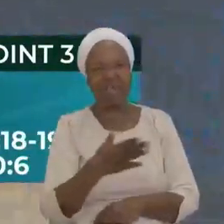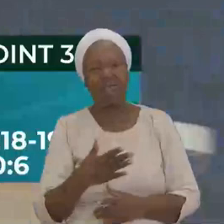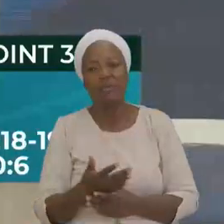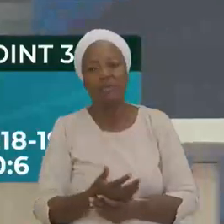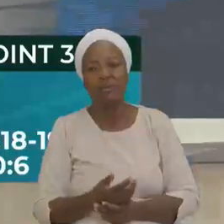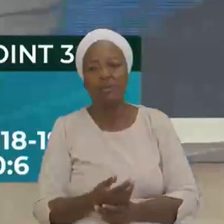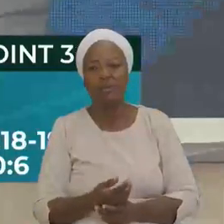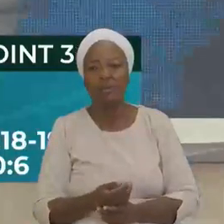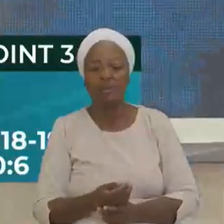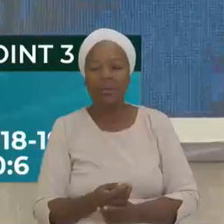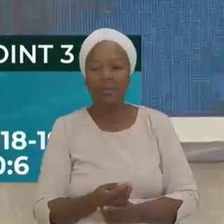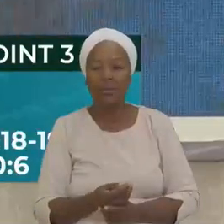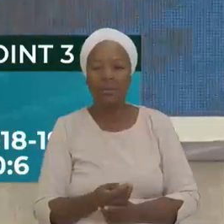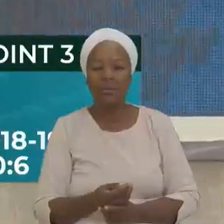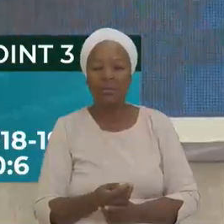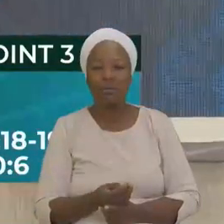va se débarrasser de Jean.